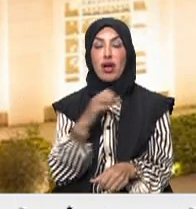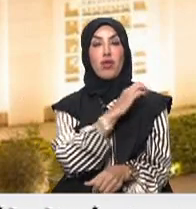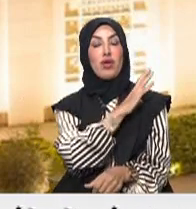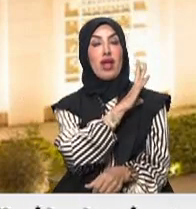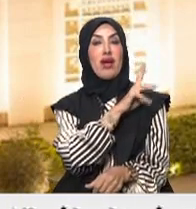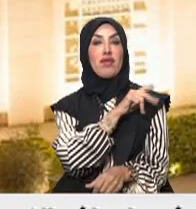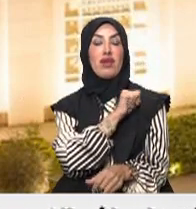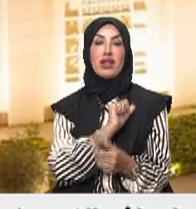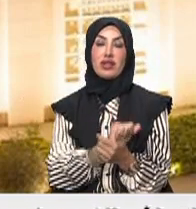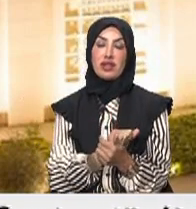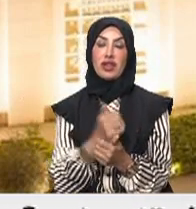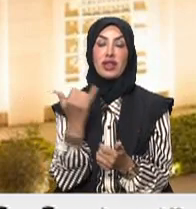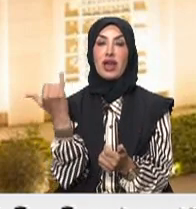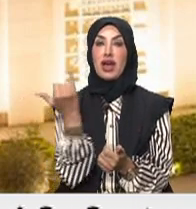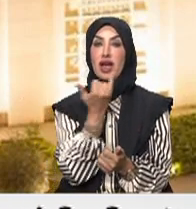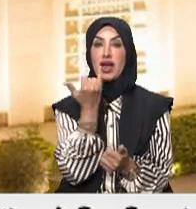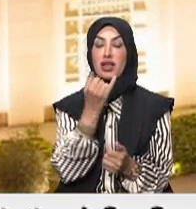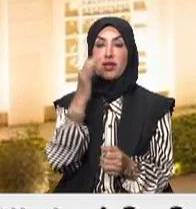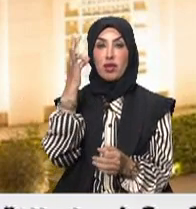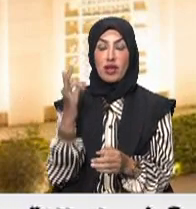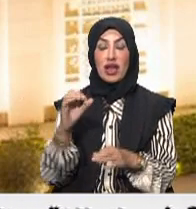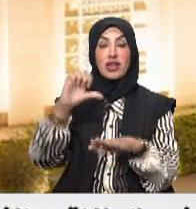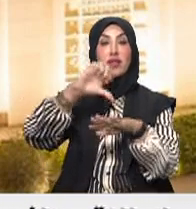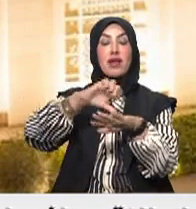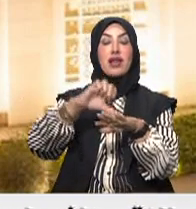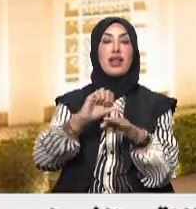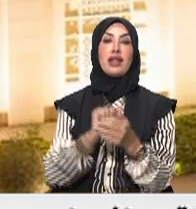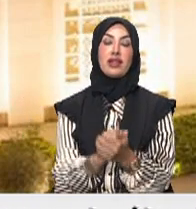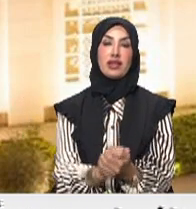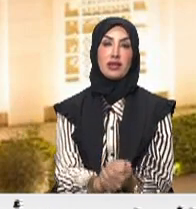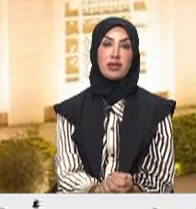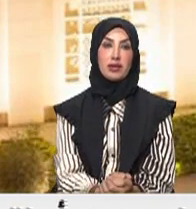1967 وعاصمتها القدس الشرقيه